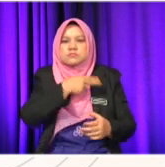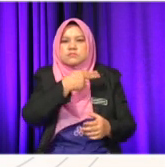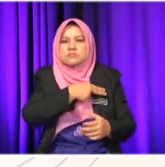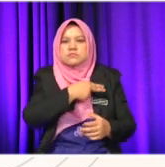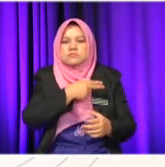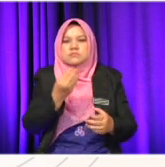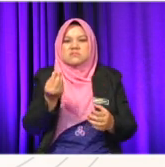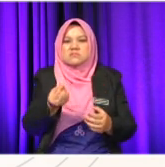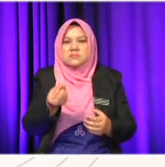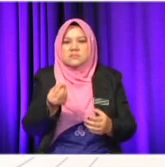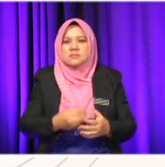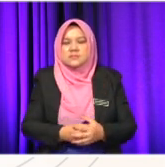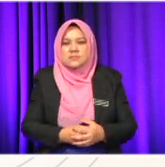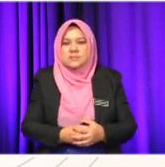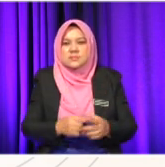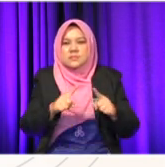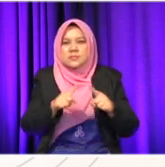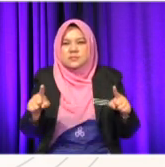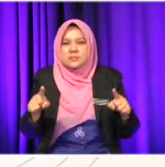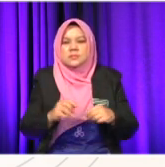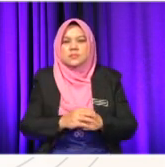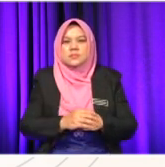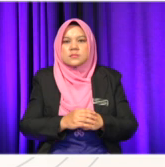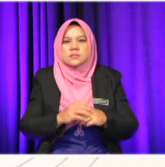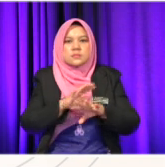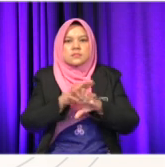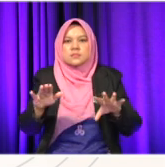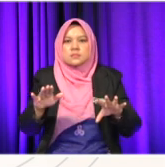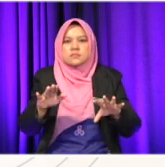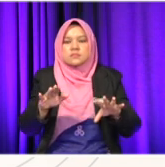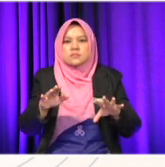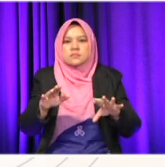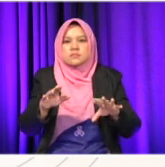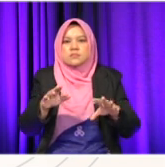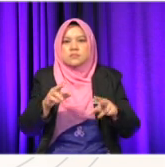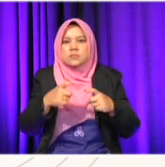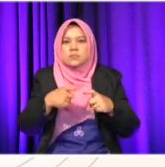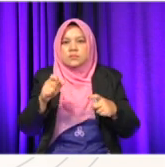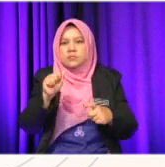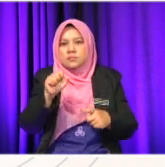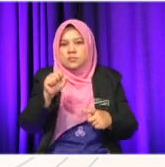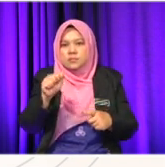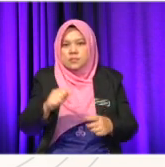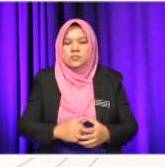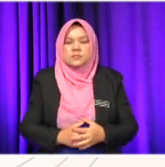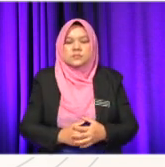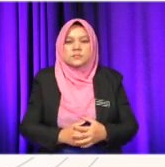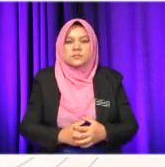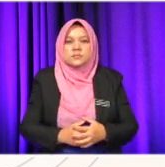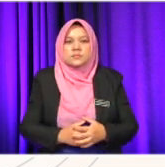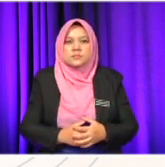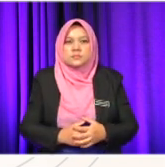memberantasankan namun begitu dia tidak menyerahkan lah oke so aku jompon ya